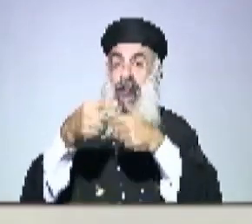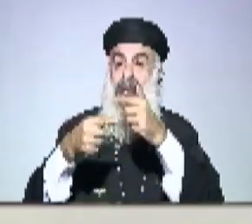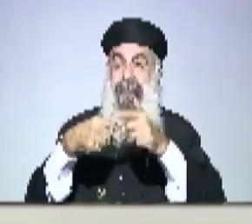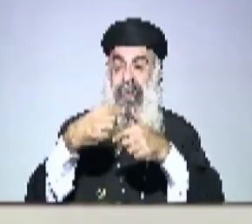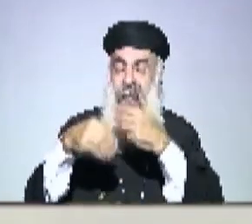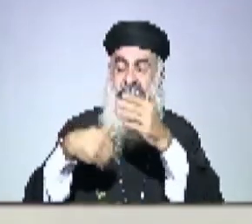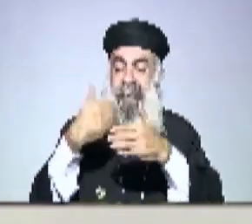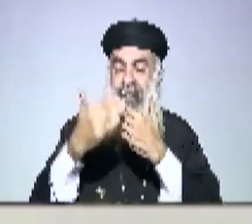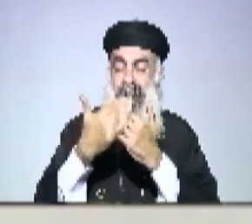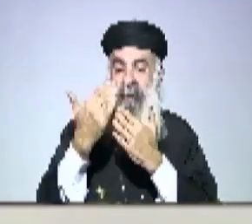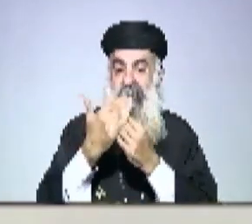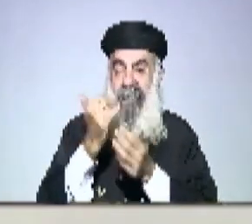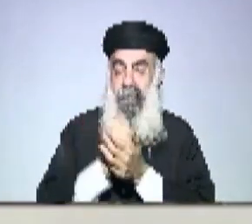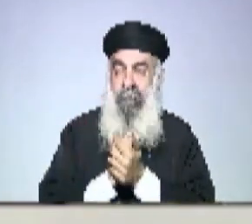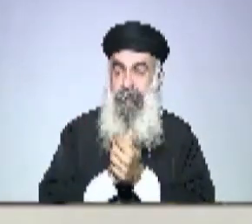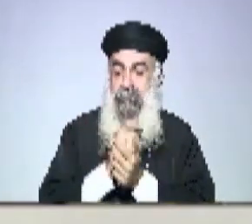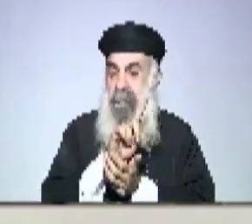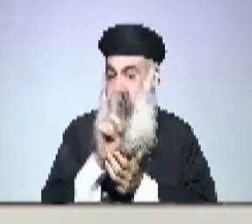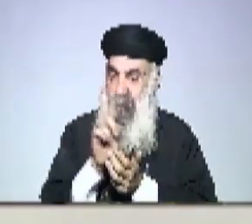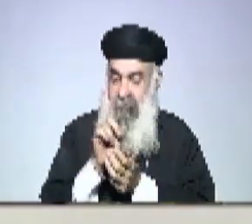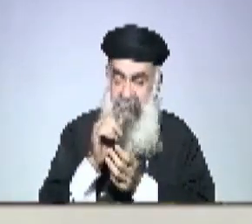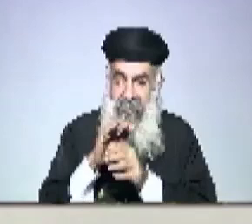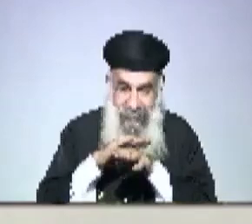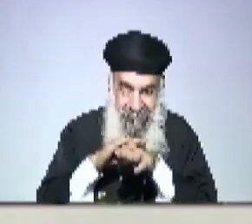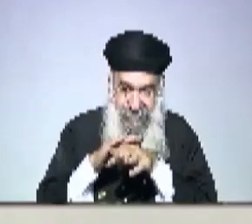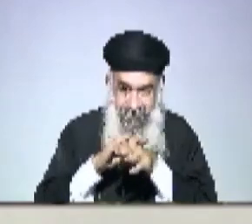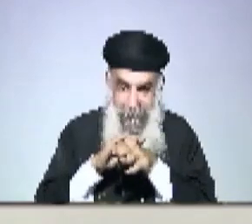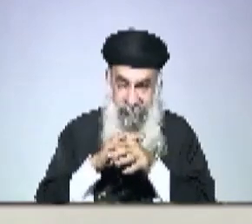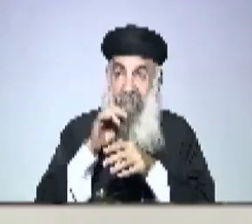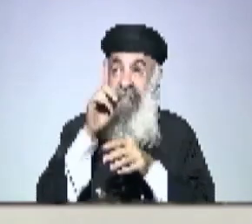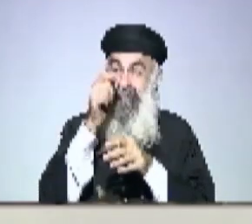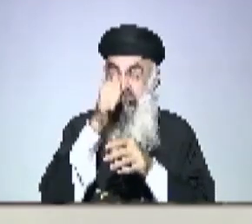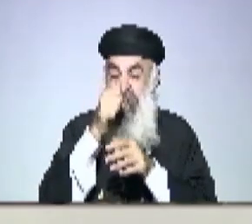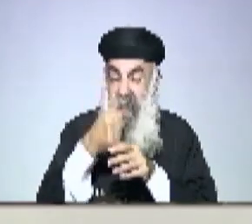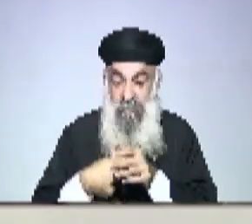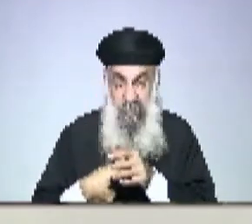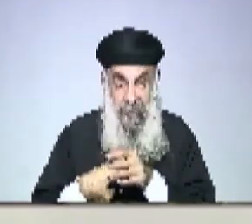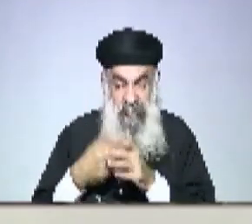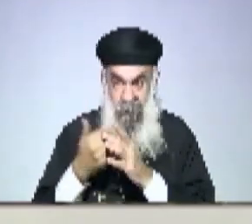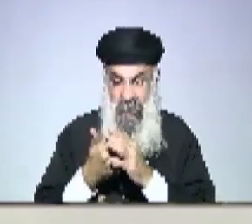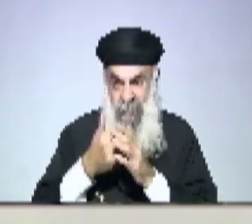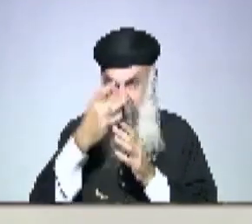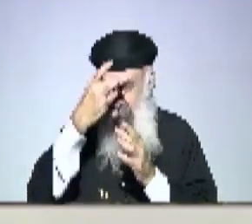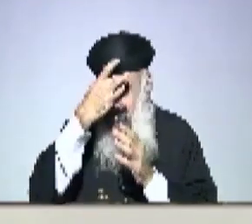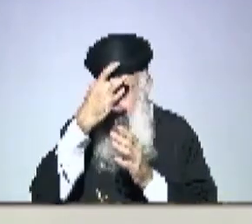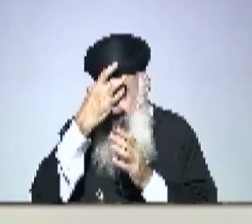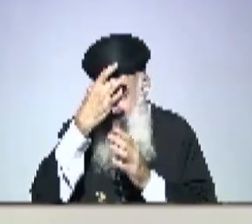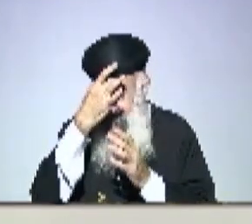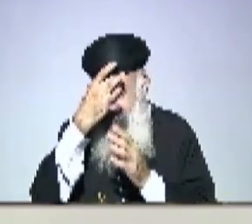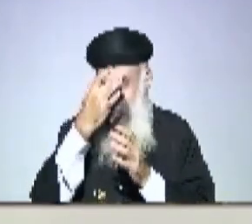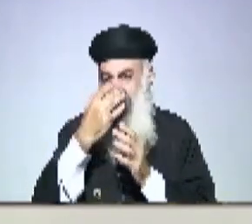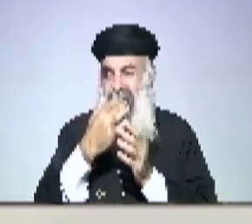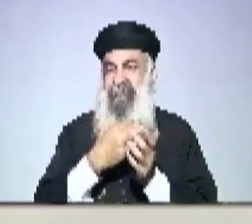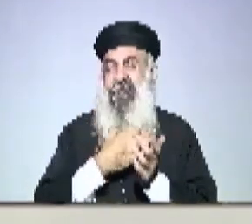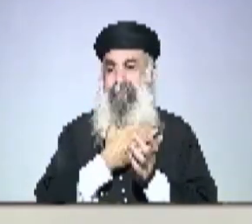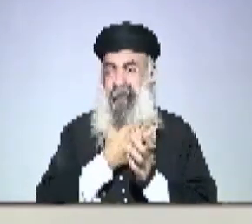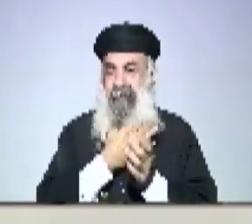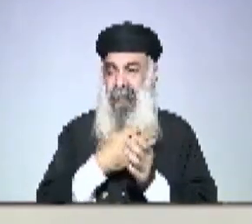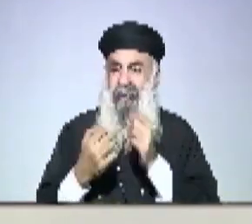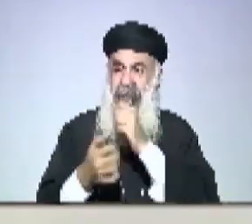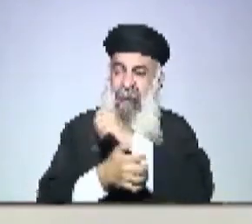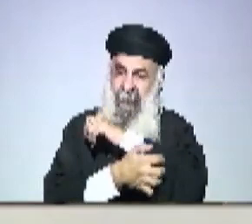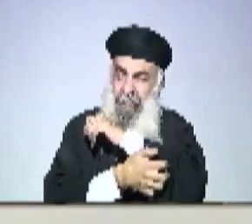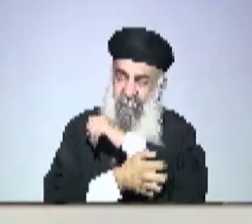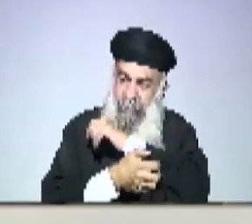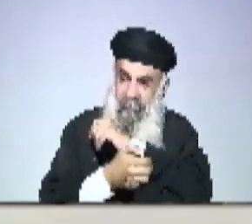متجدد فمحدش فينا يشعر ان الله غضبان عليه لو عنده ضيقه في احتياجاته الماديه